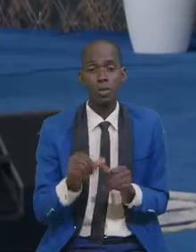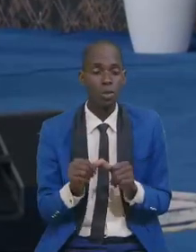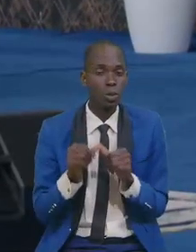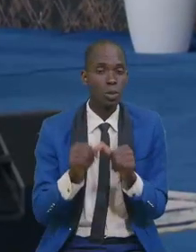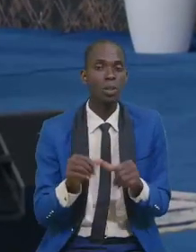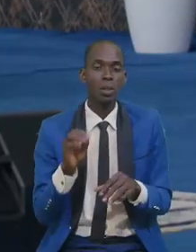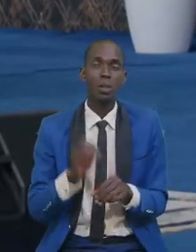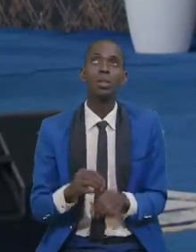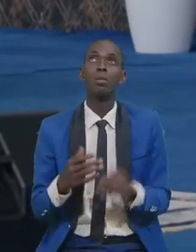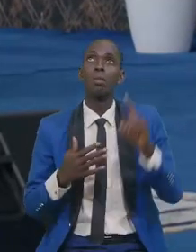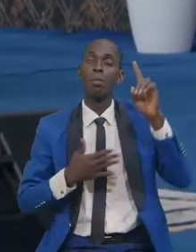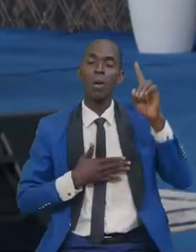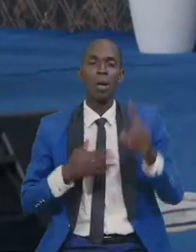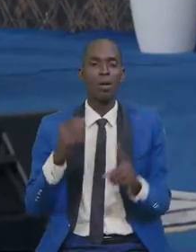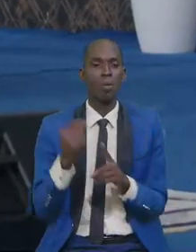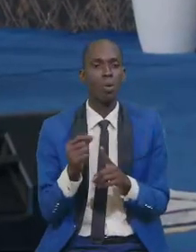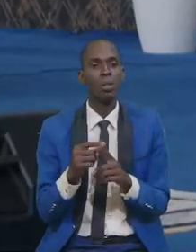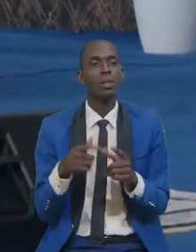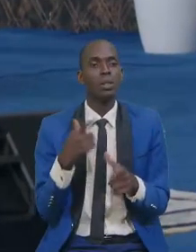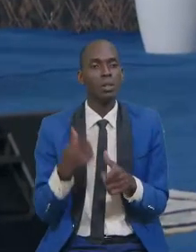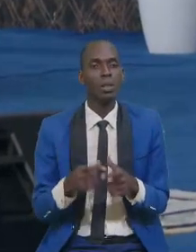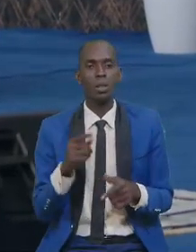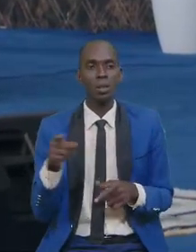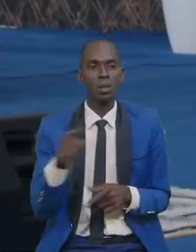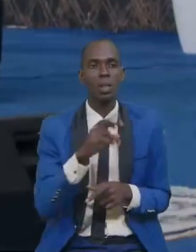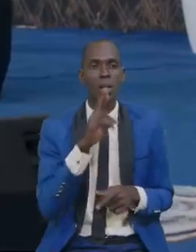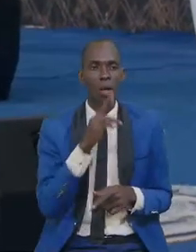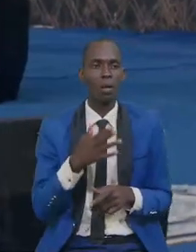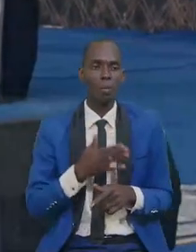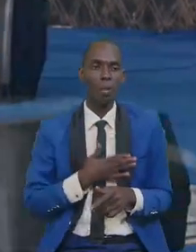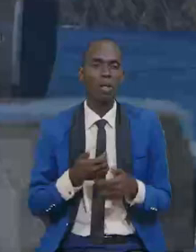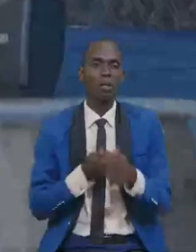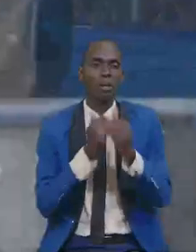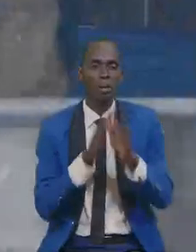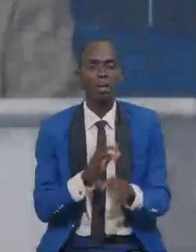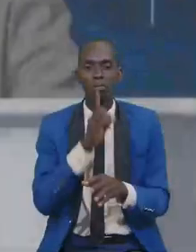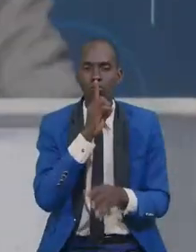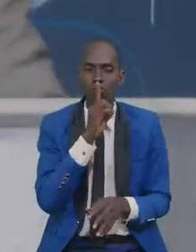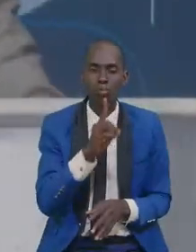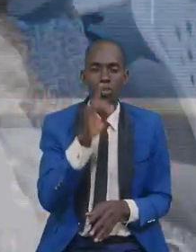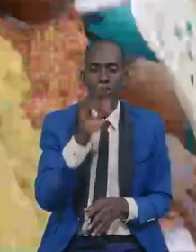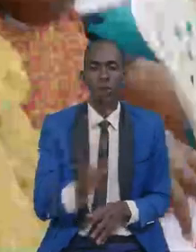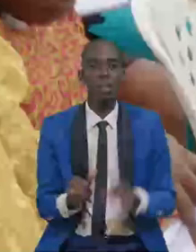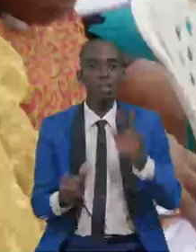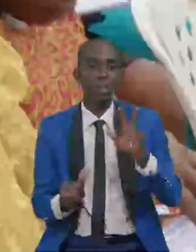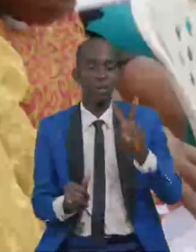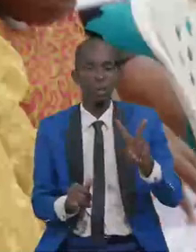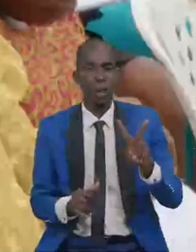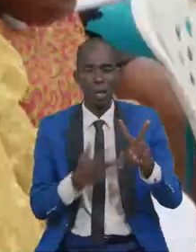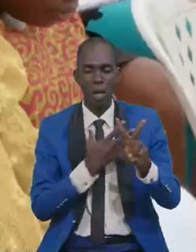Tout va disparaître. Si vous demeurez dans ma parole, vous continuez dans ma parole, vous serez vraiment mes disciples. Verset 32.